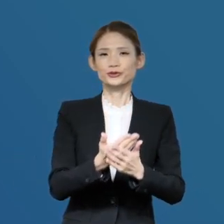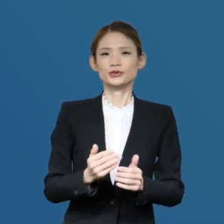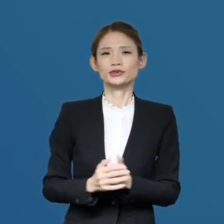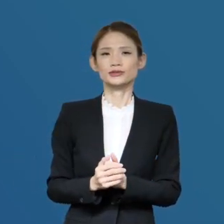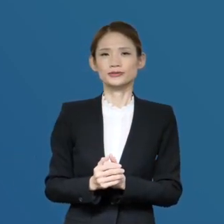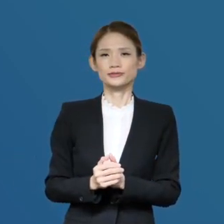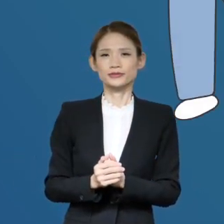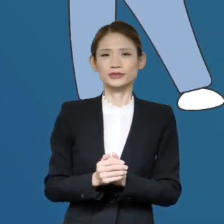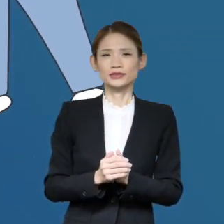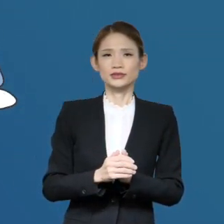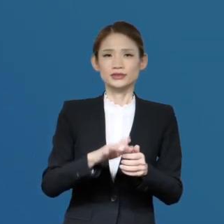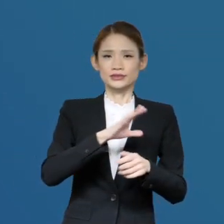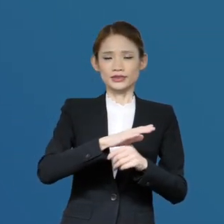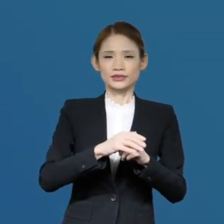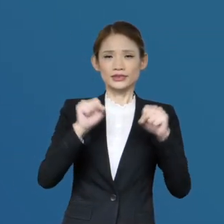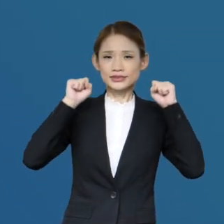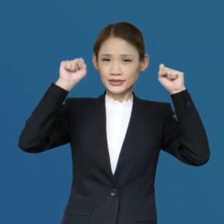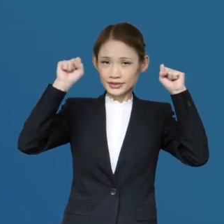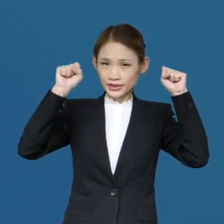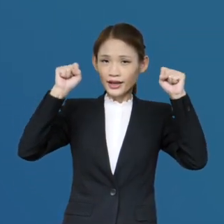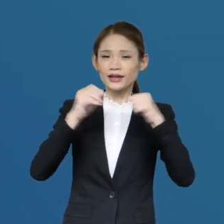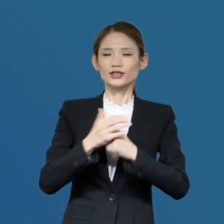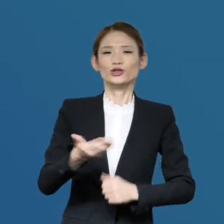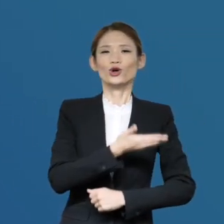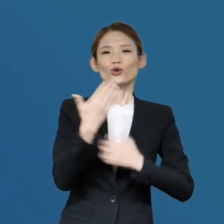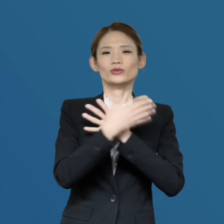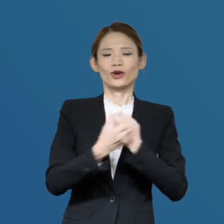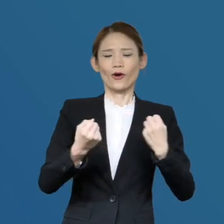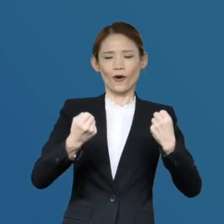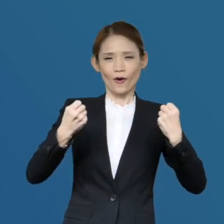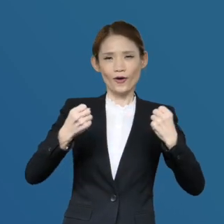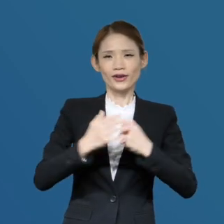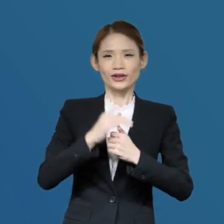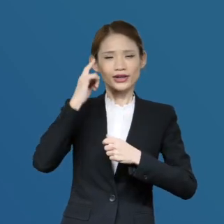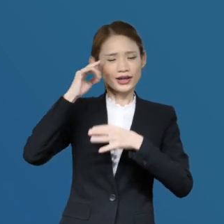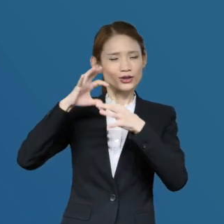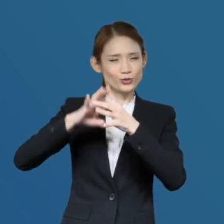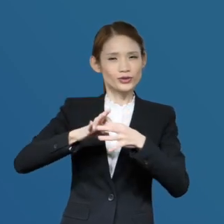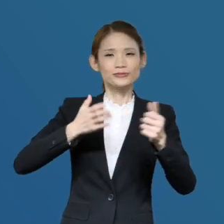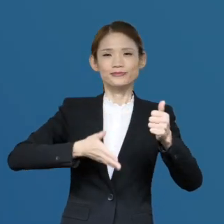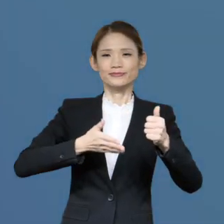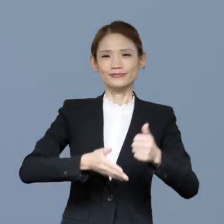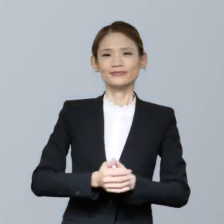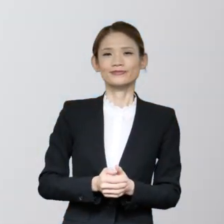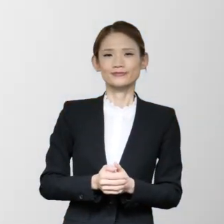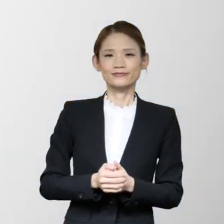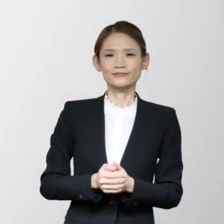중요합니다. 틈틈이 스트레칭 등으로 여러분의 건강에 신경을 쓰세요.